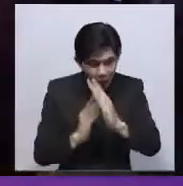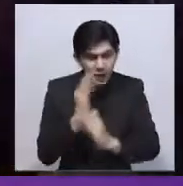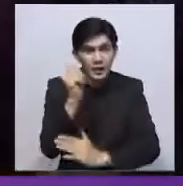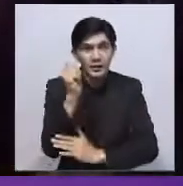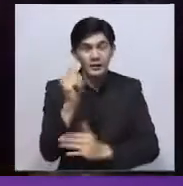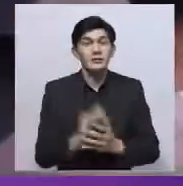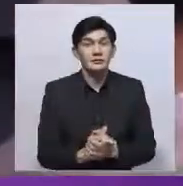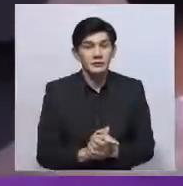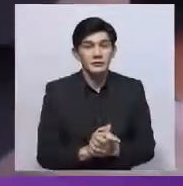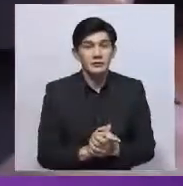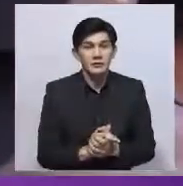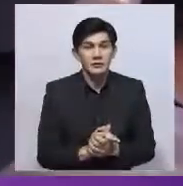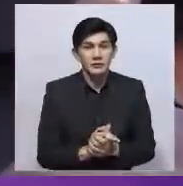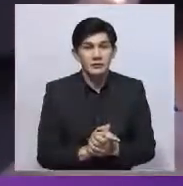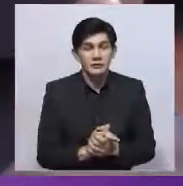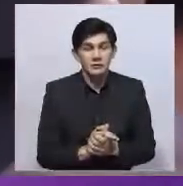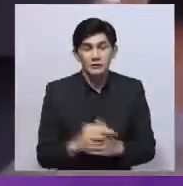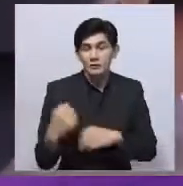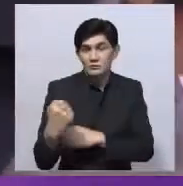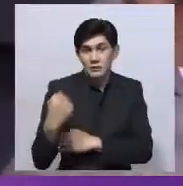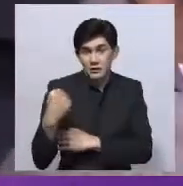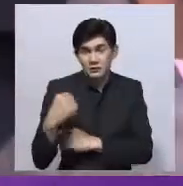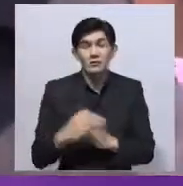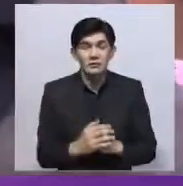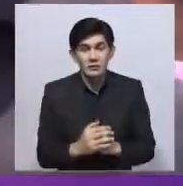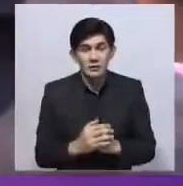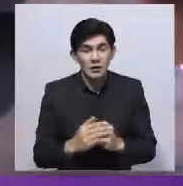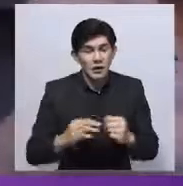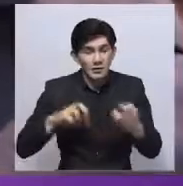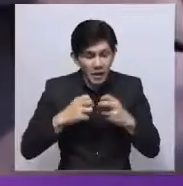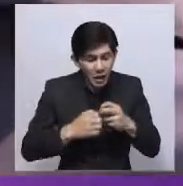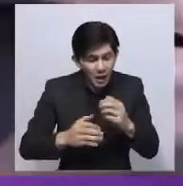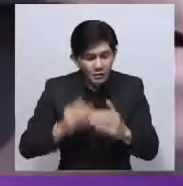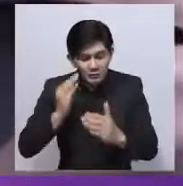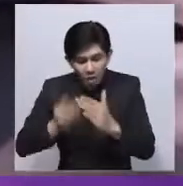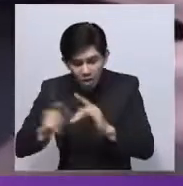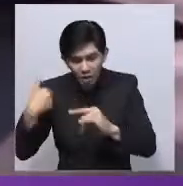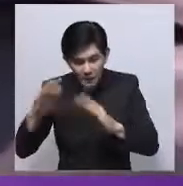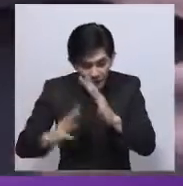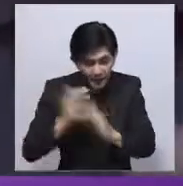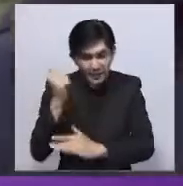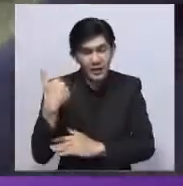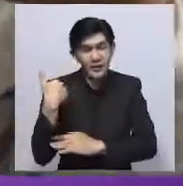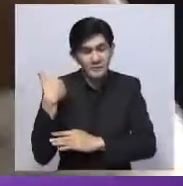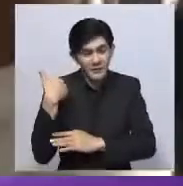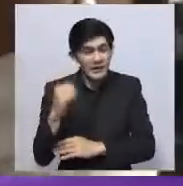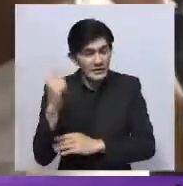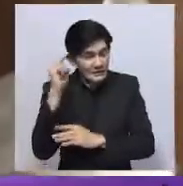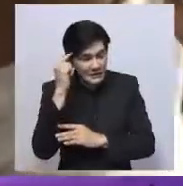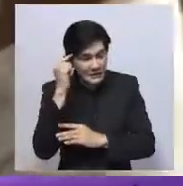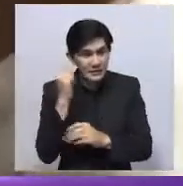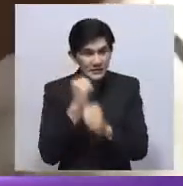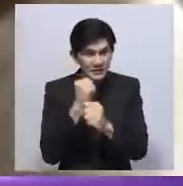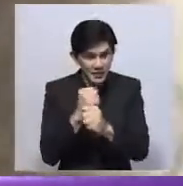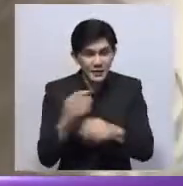กันยังมั่นคงพร้อมฝ่าฟันยังคงมีศรัทธาไม่หวั่นไหวทำใจให้เ